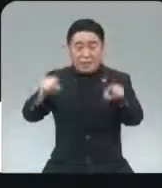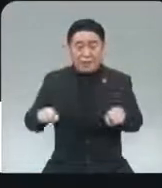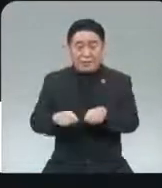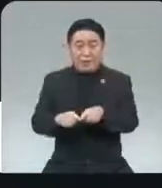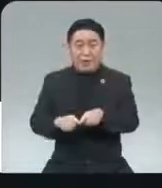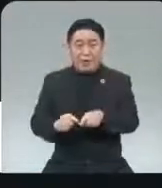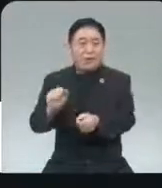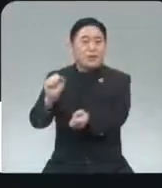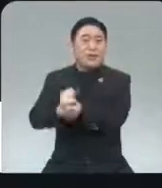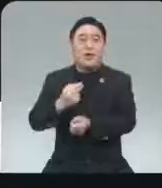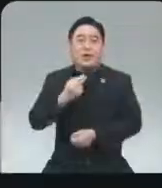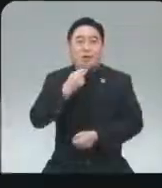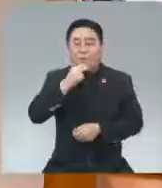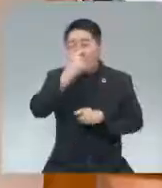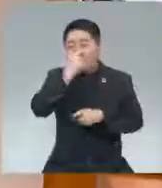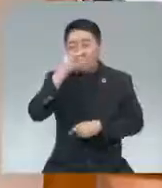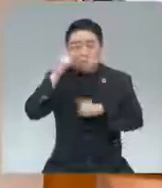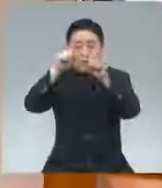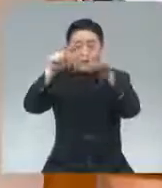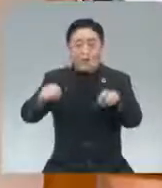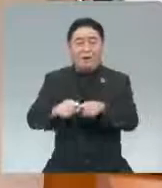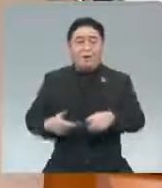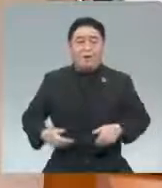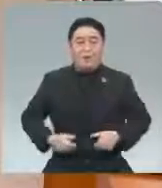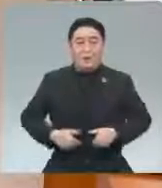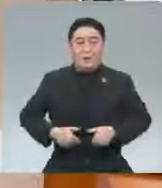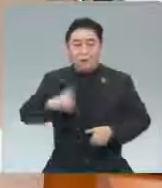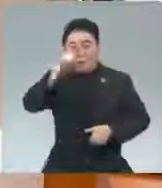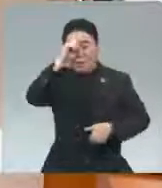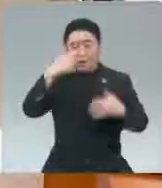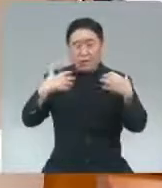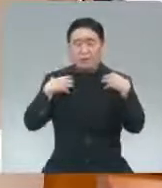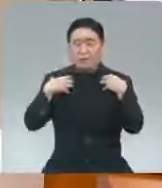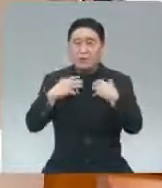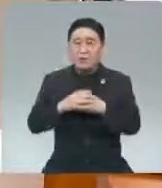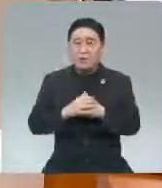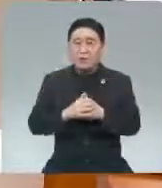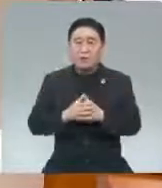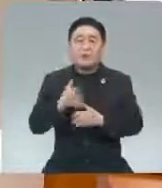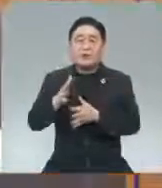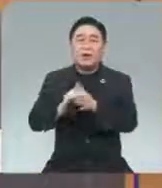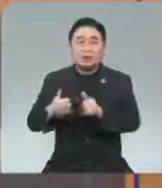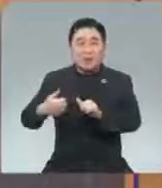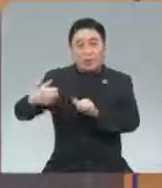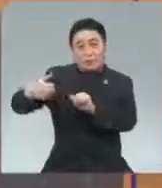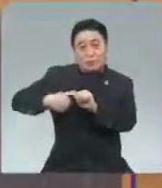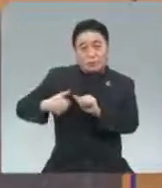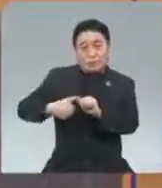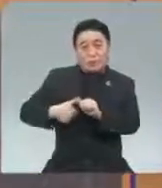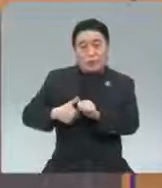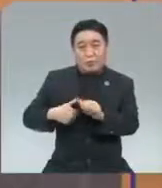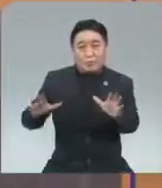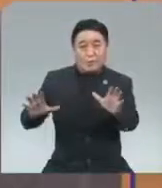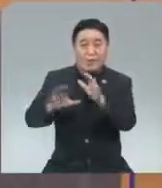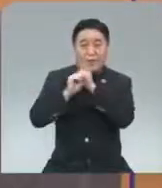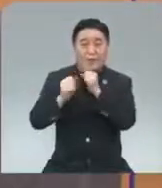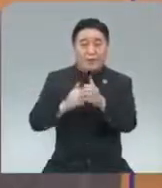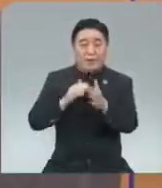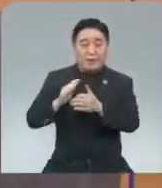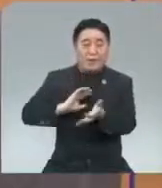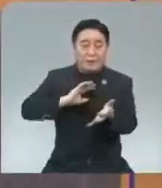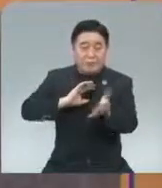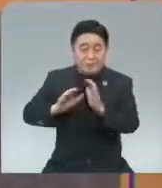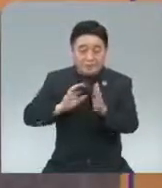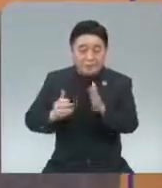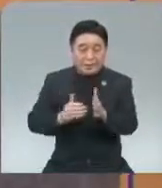die regierung will zu diesem entwurf weiter meinungen von experten und der öffentlichkeit sammeln und diskussionen fortsetzen